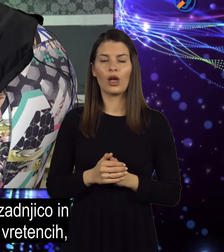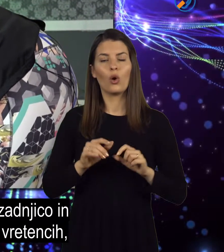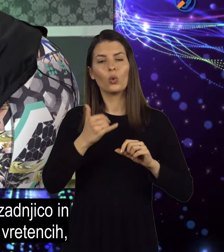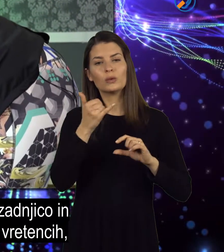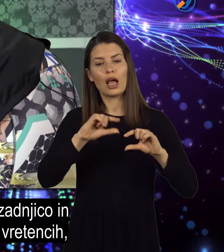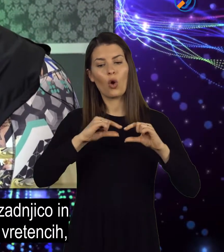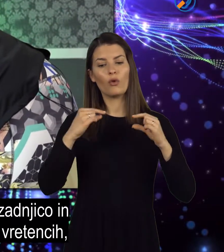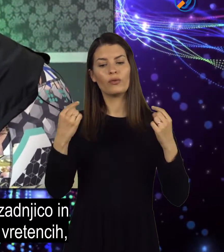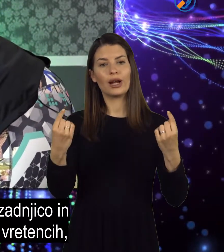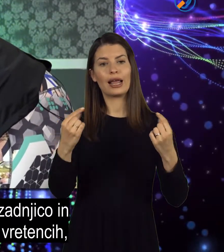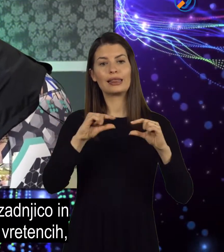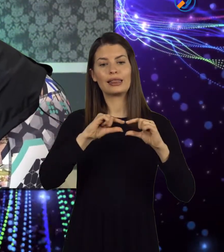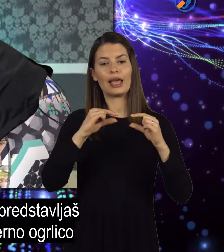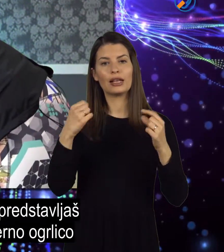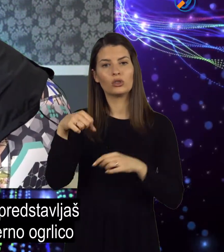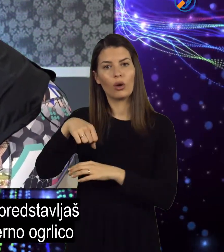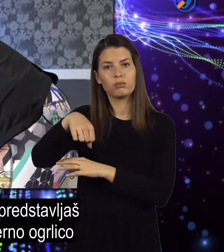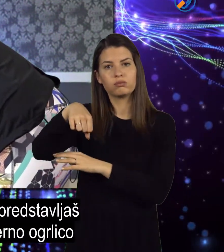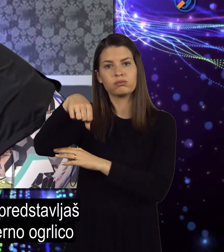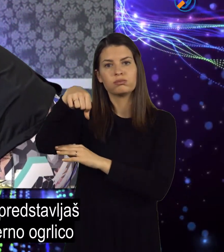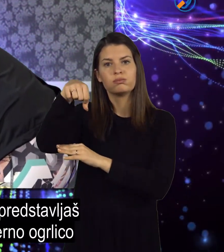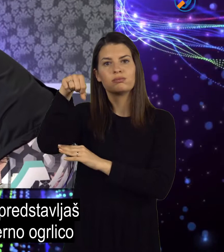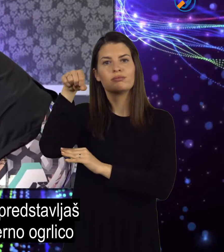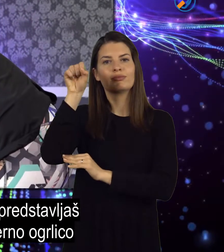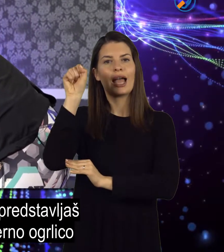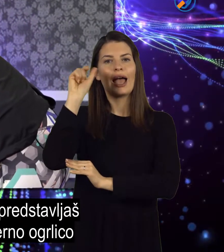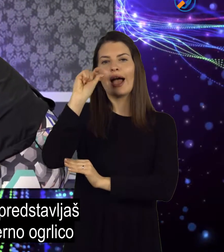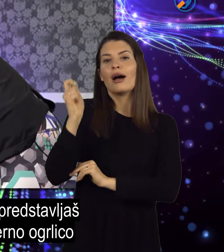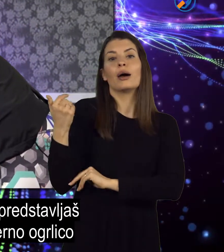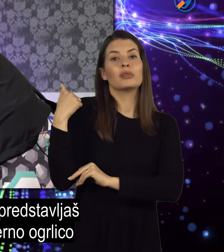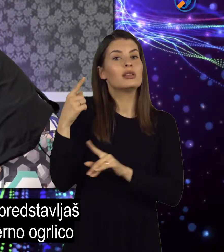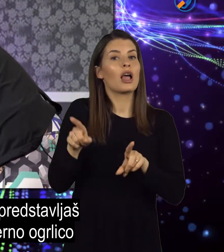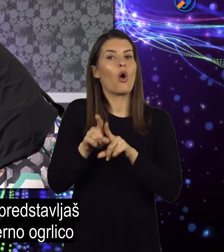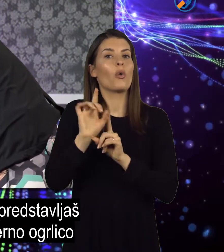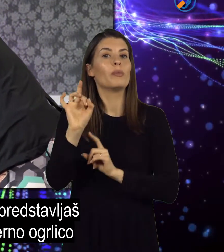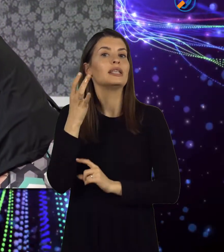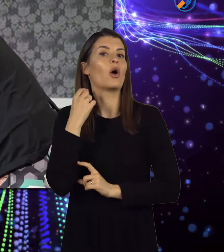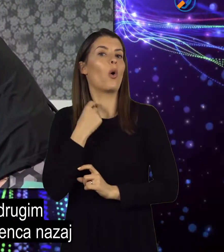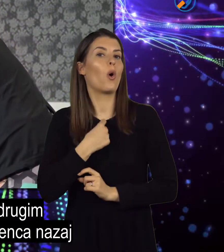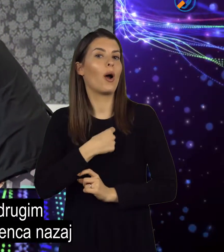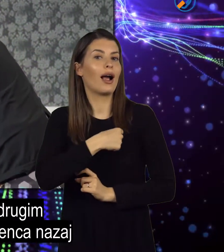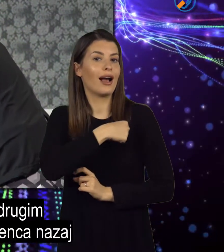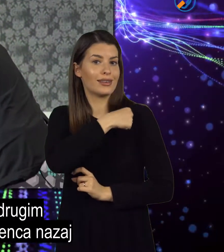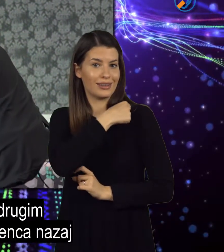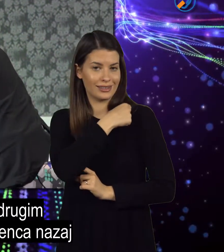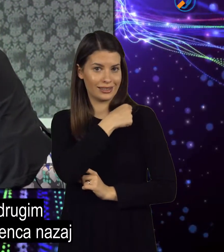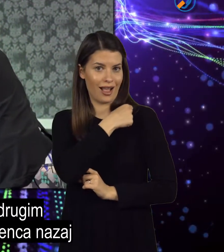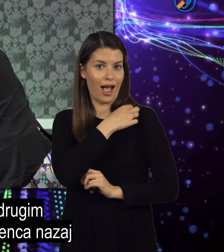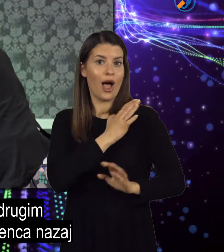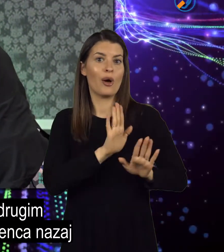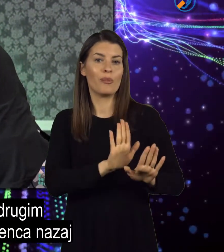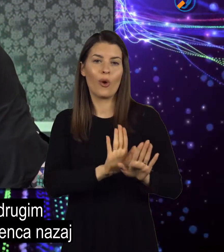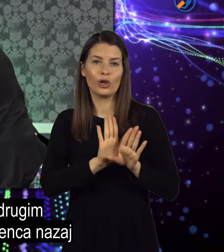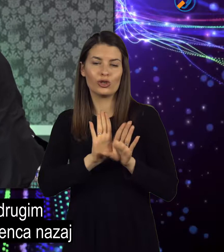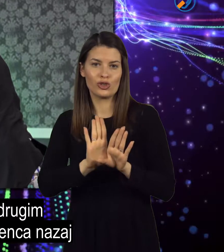in se premikam po vretenci, kar pomeni, da si predstavljaš hrbtenico kot biserno ogrlico in enega za